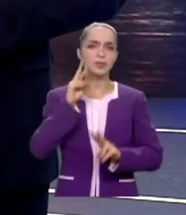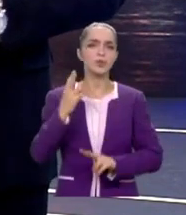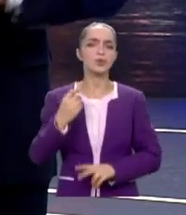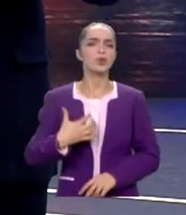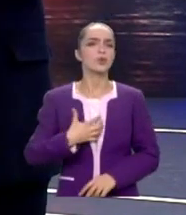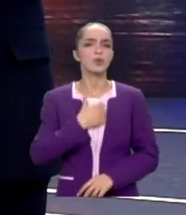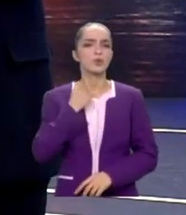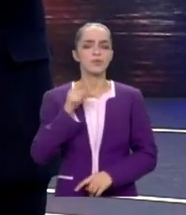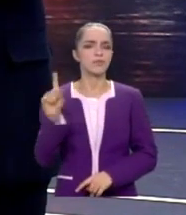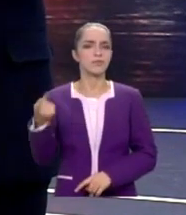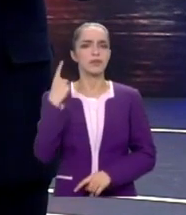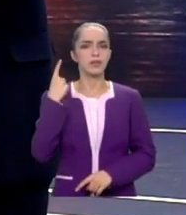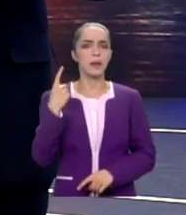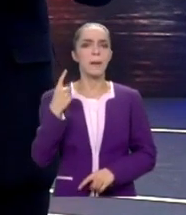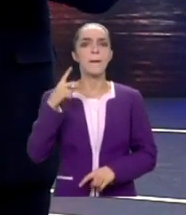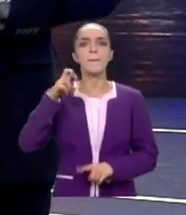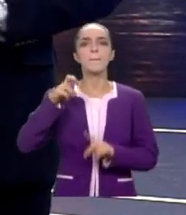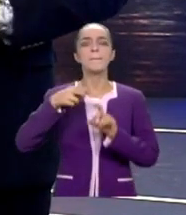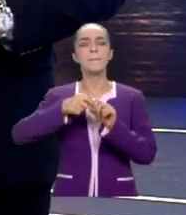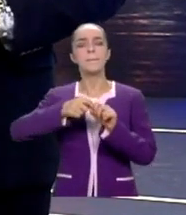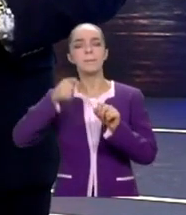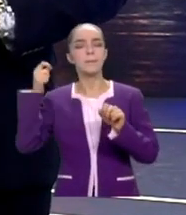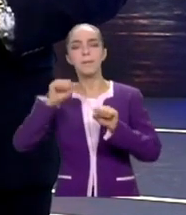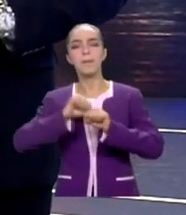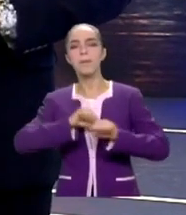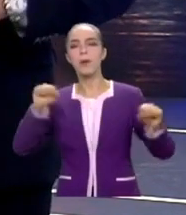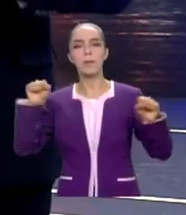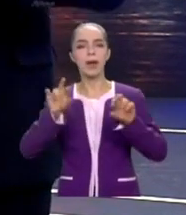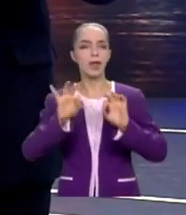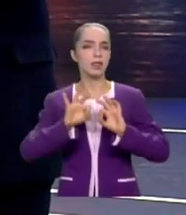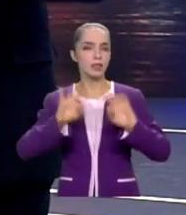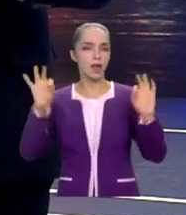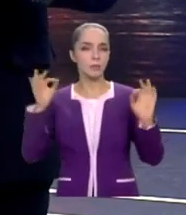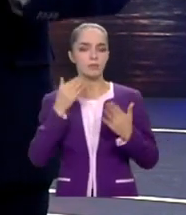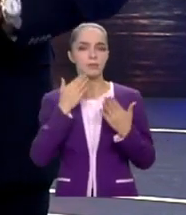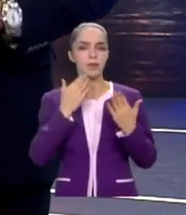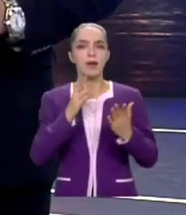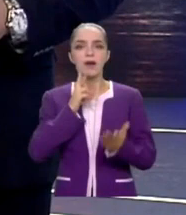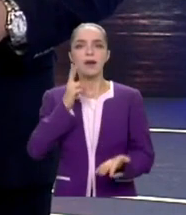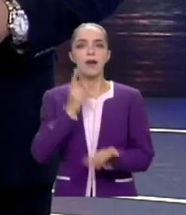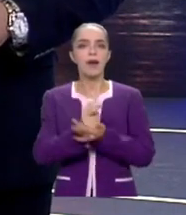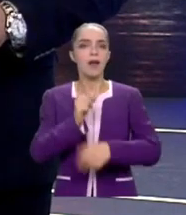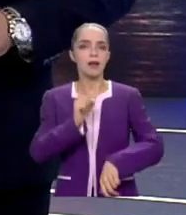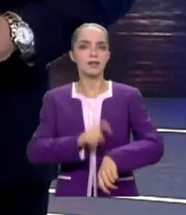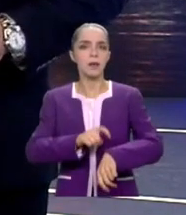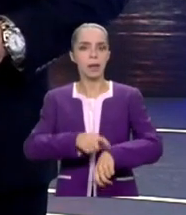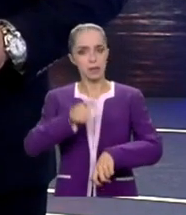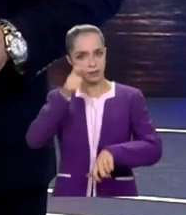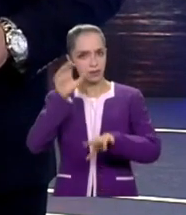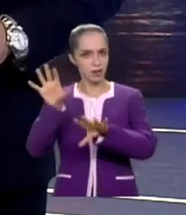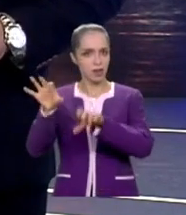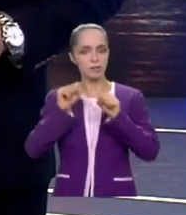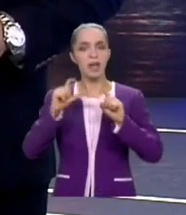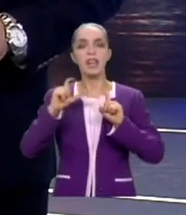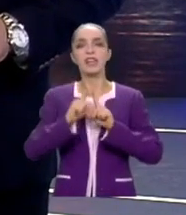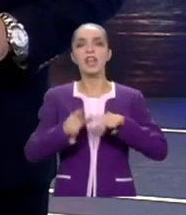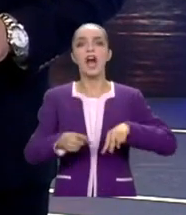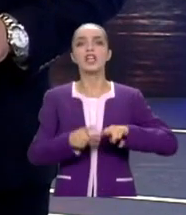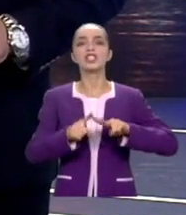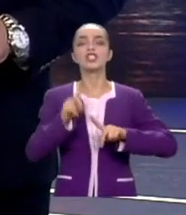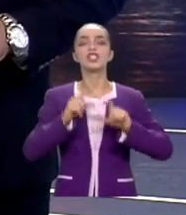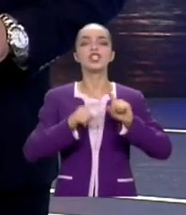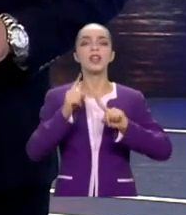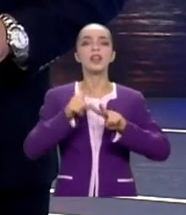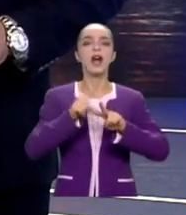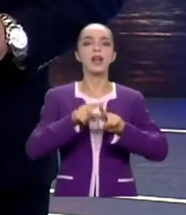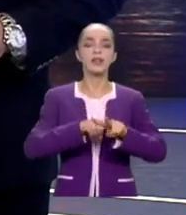çarpıklıktır. Pimi çekilmiş bomba nitelemesini kullandı MHP lideri. Kararın zamanlamasına da dikkat çekti ve Danıştay'a bu